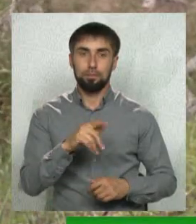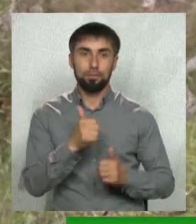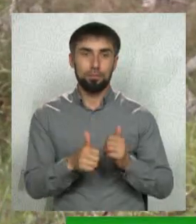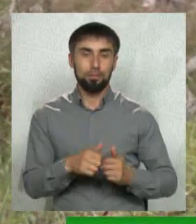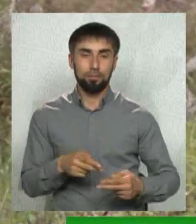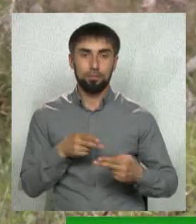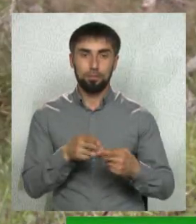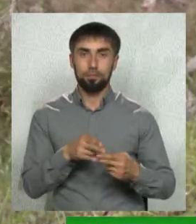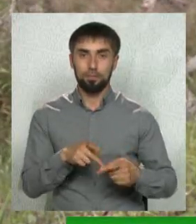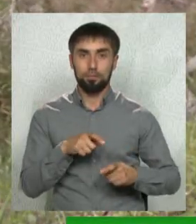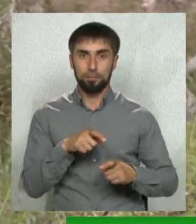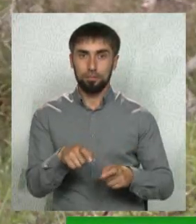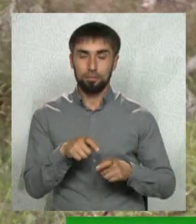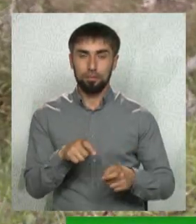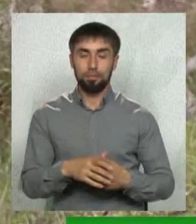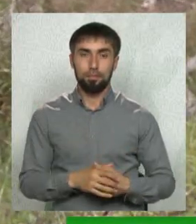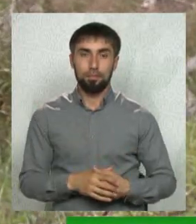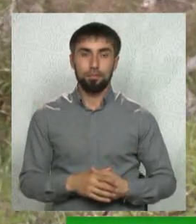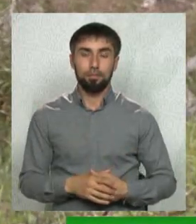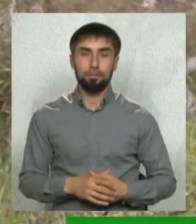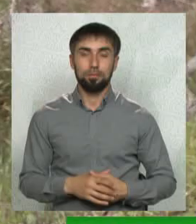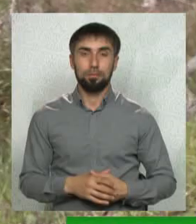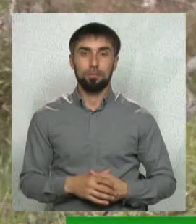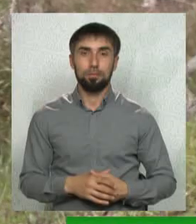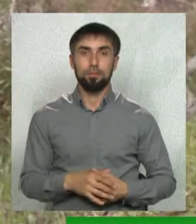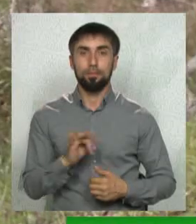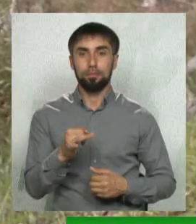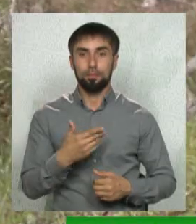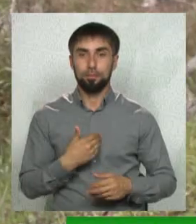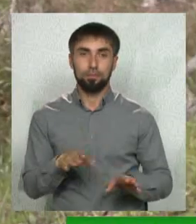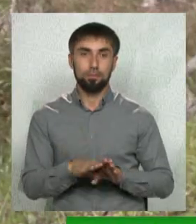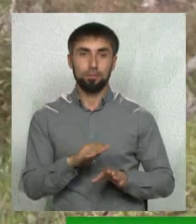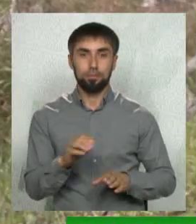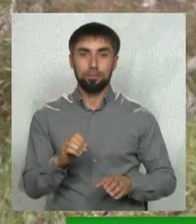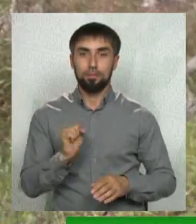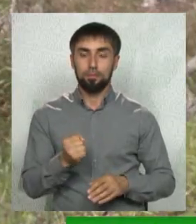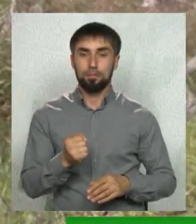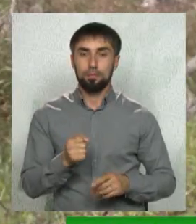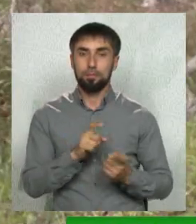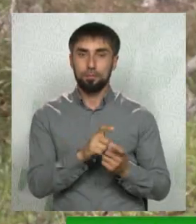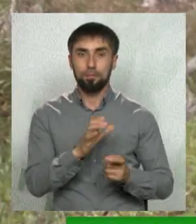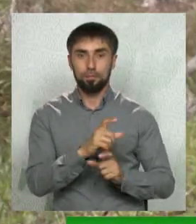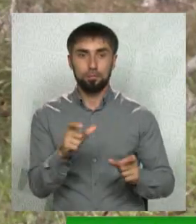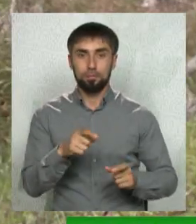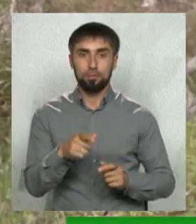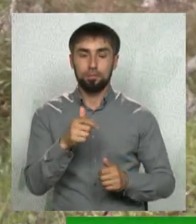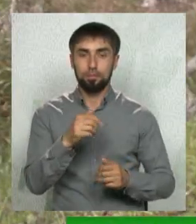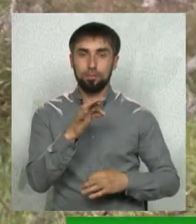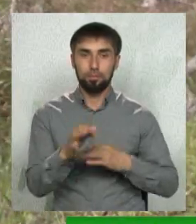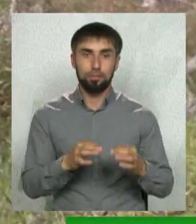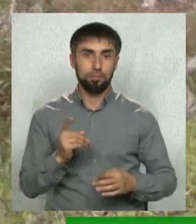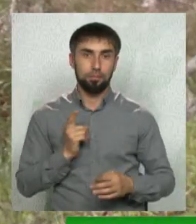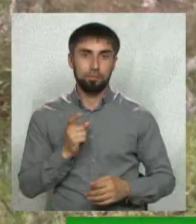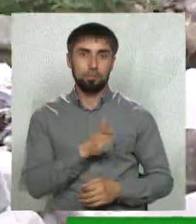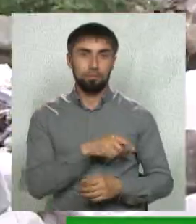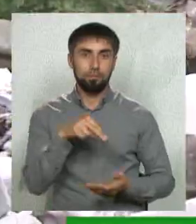этому поводу постоянно здесь бегать, суетиться. И нам также, а бороться с людьми, тут круглосуточное дежурство